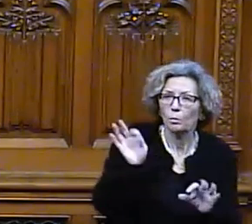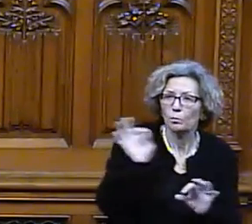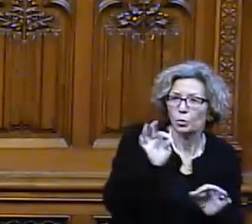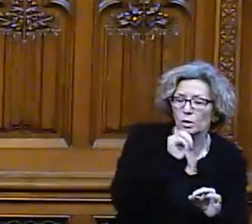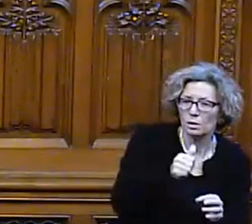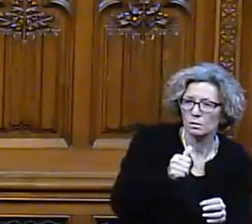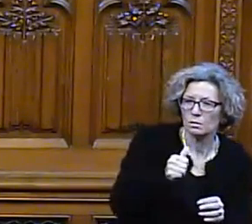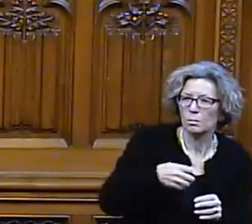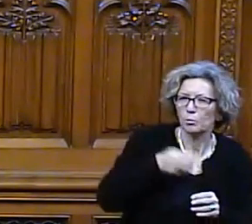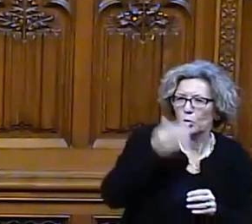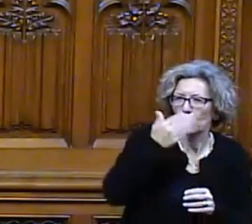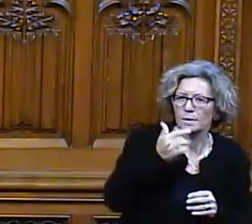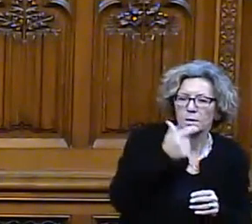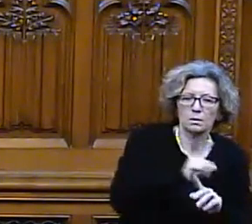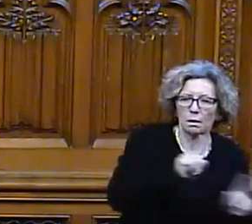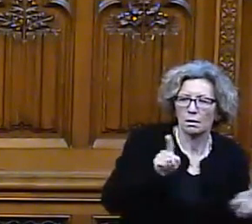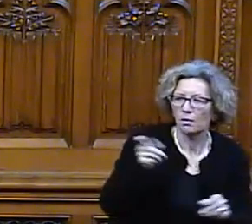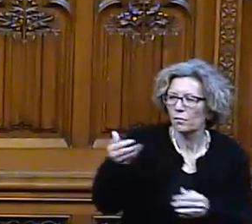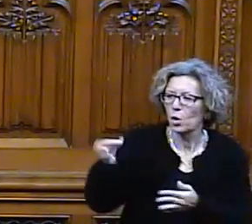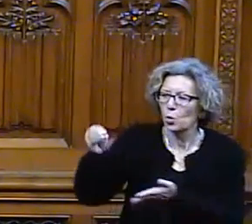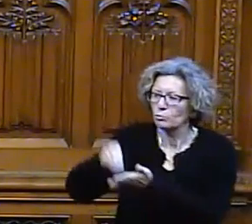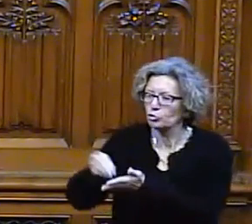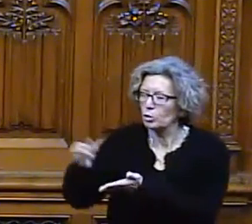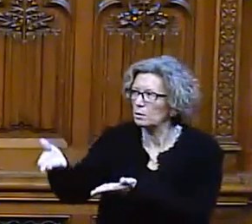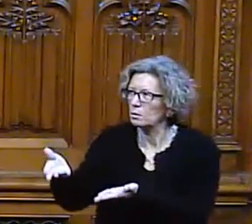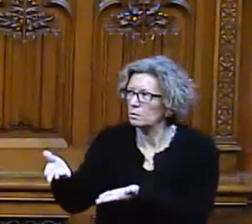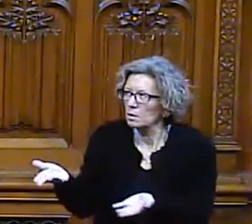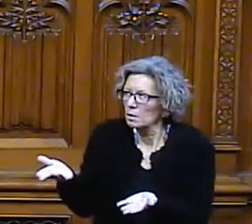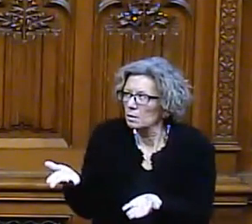Bürgermeister sagt, es kommt nicht. Warum steht es dann drinnen?